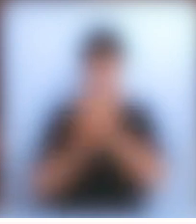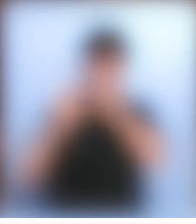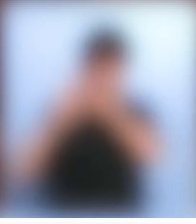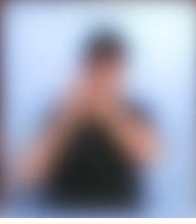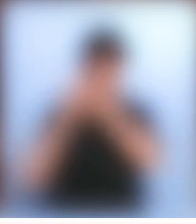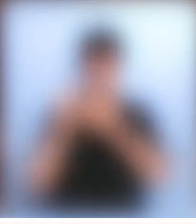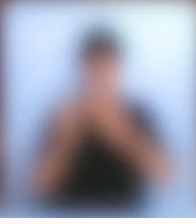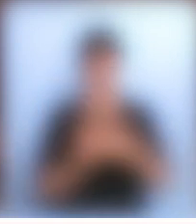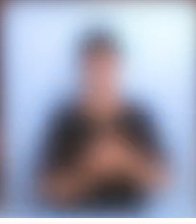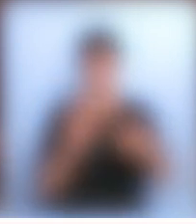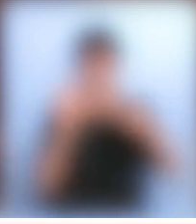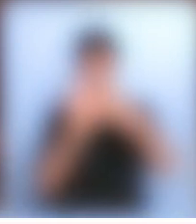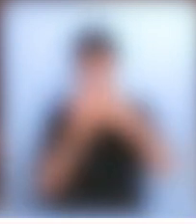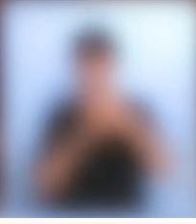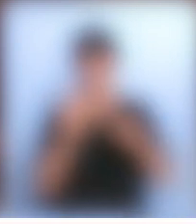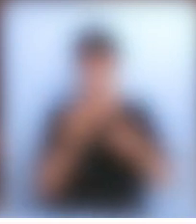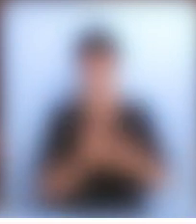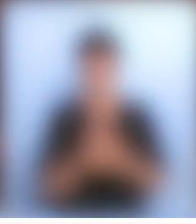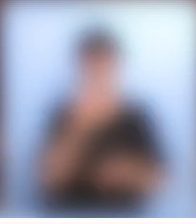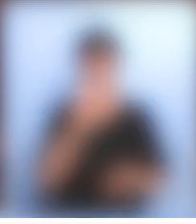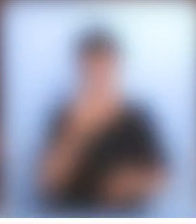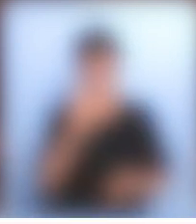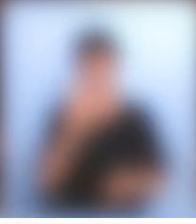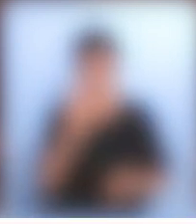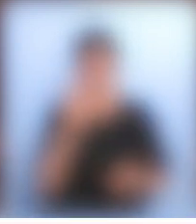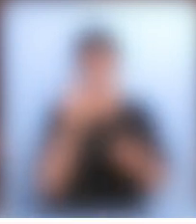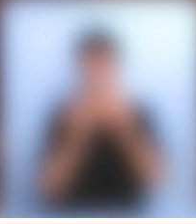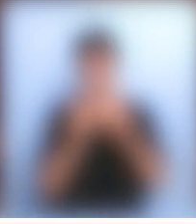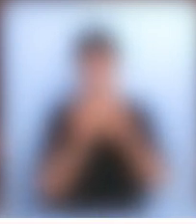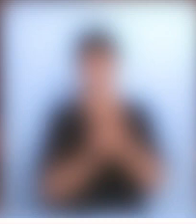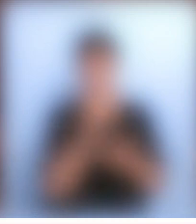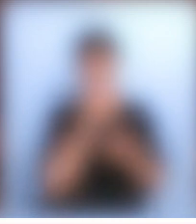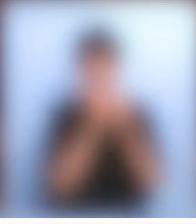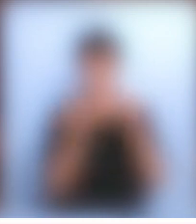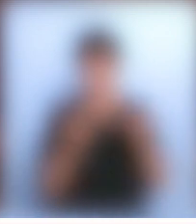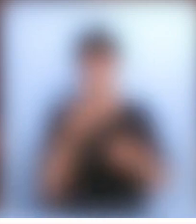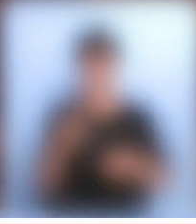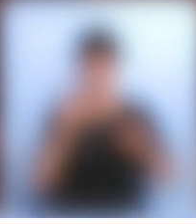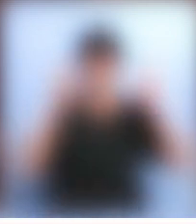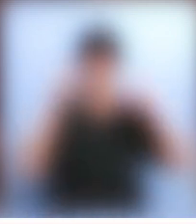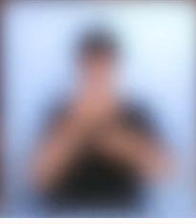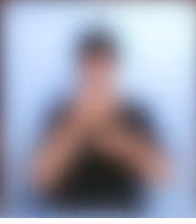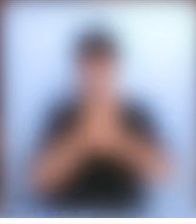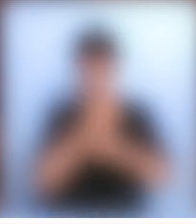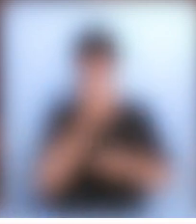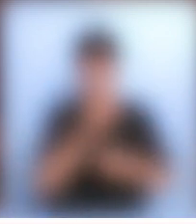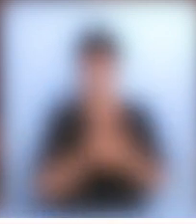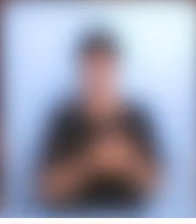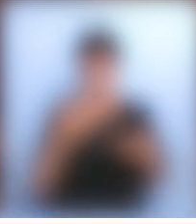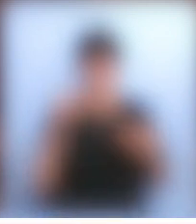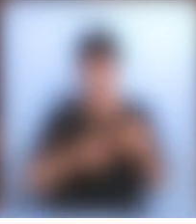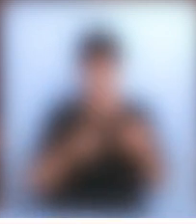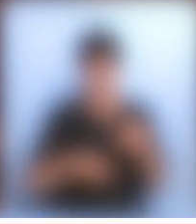好、Cable 又好、TVB 又好，都做到嘅嘢咧嚇，有啲節目佢需唔需要做咧？講咗句咧，就即刻惹